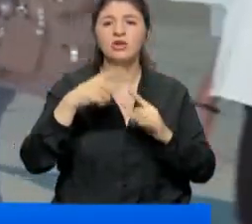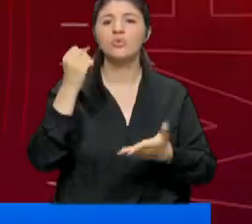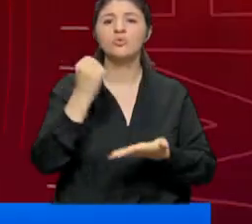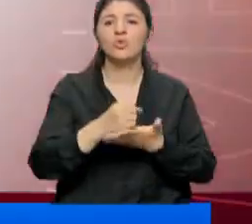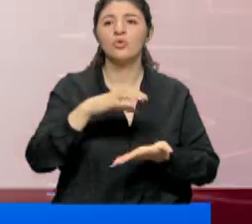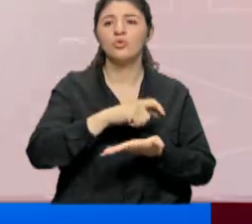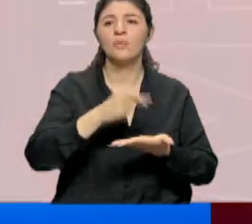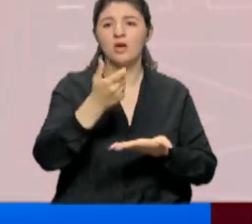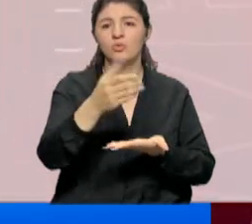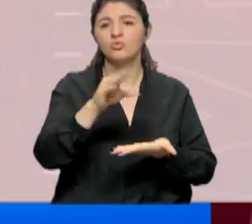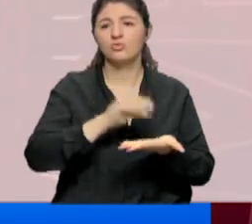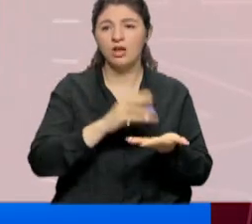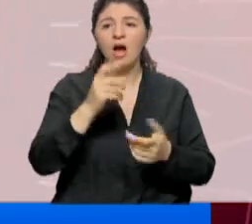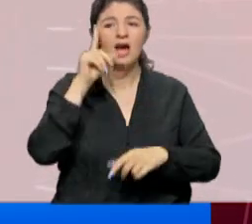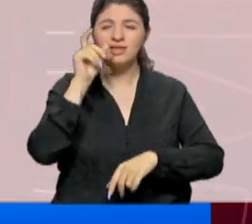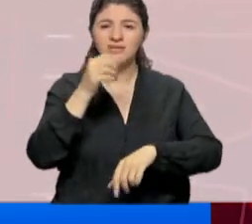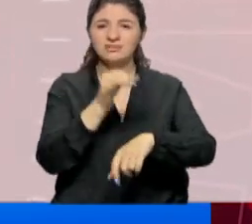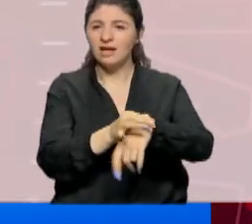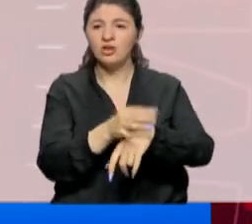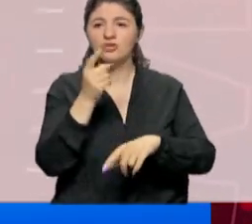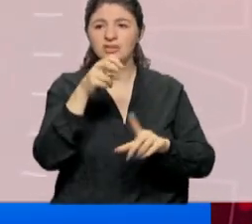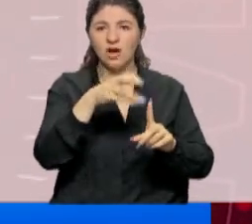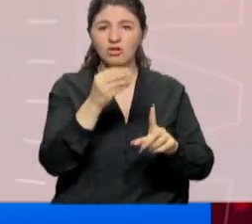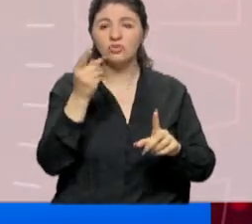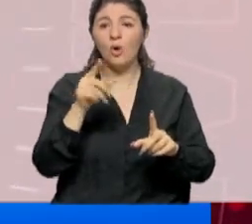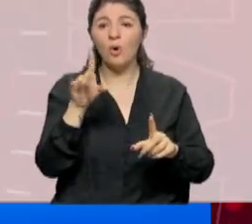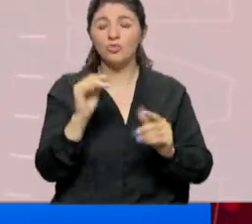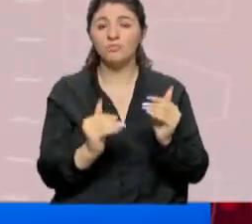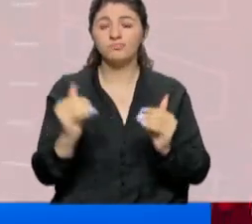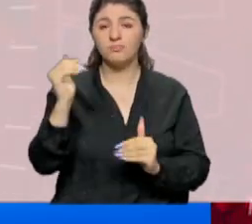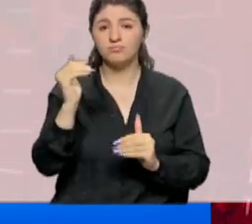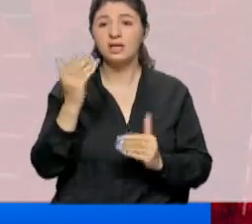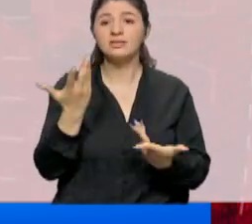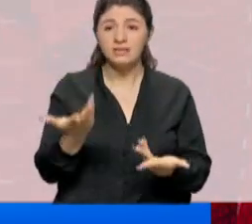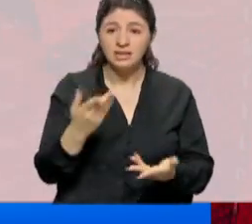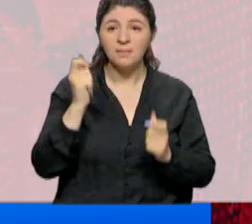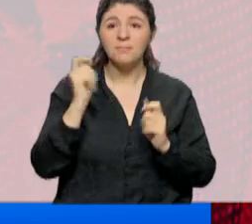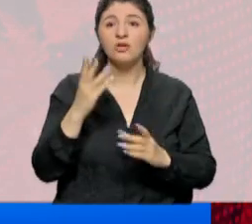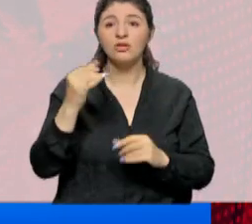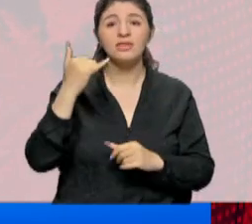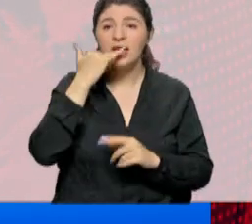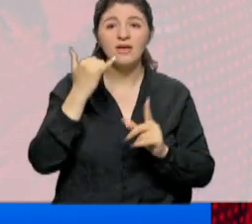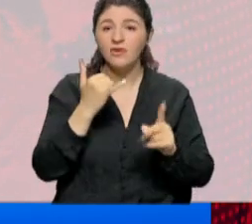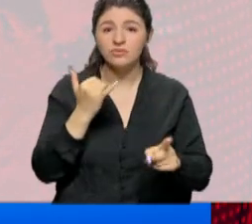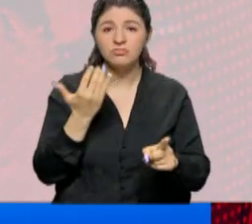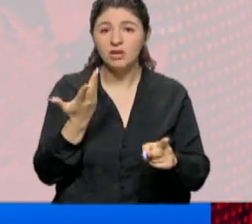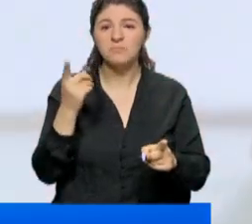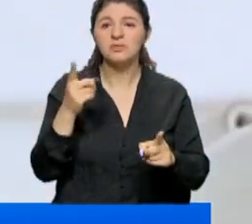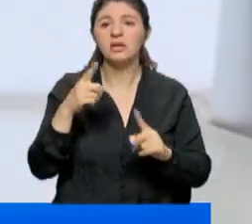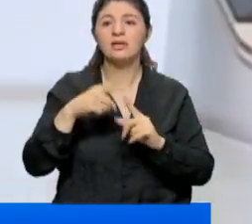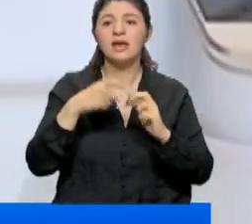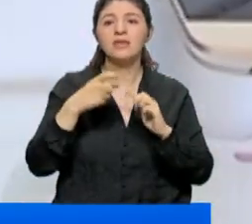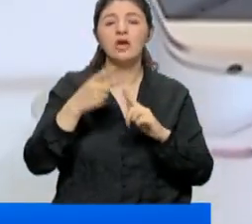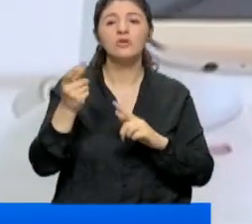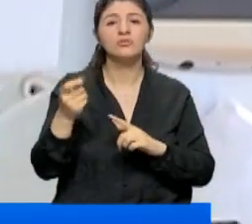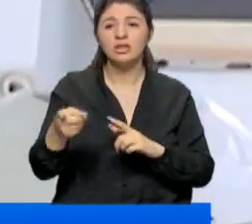bandrol ücreti alınıyor akıllı kol saatlerinde yüzde 8 olan oran yüzde 14 çıkarıldı zaten Pahalı olan cep telefonlarında Bir de